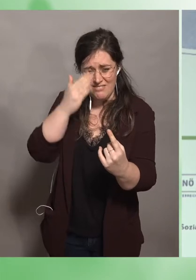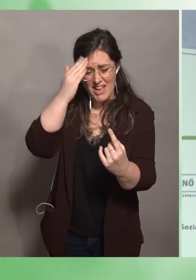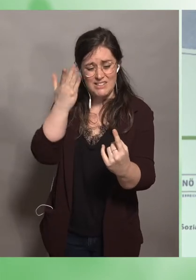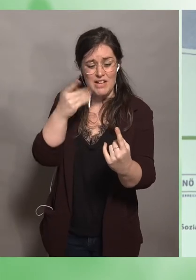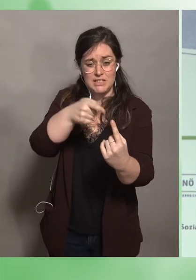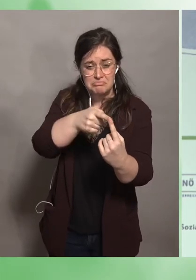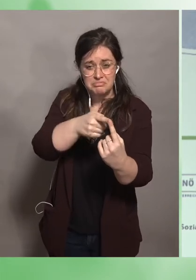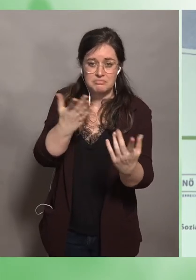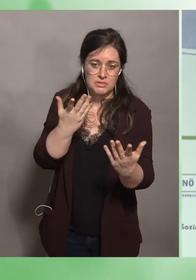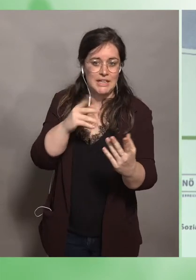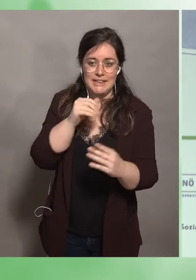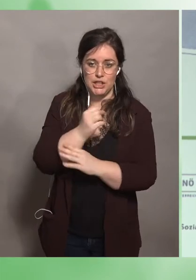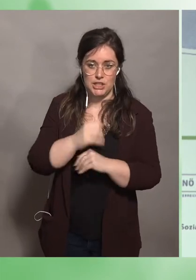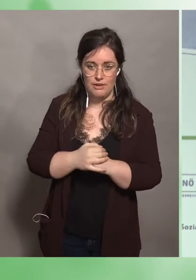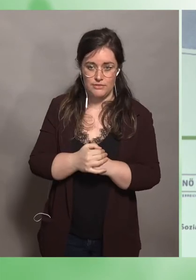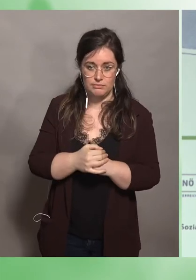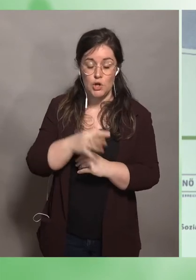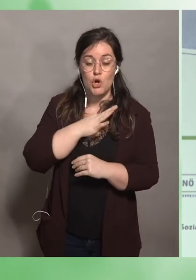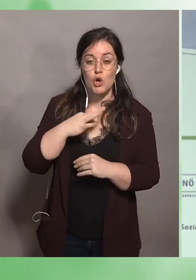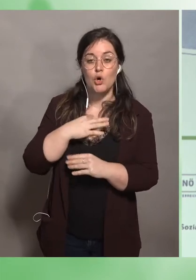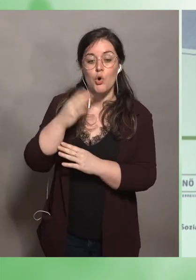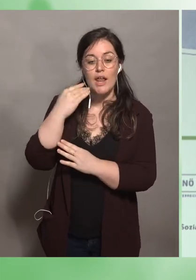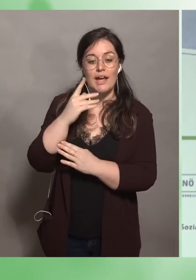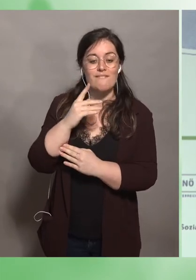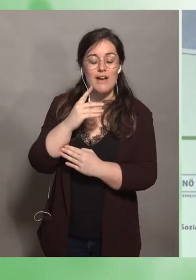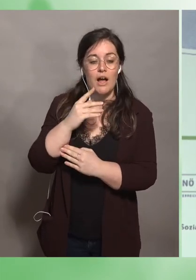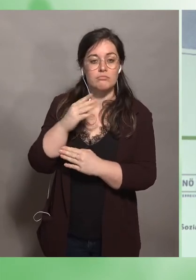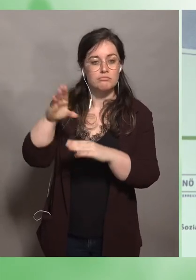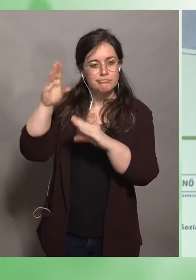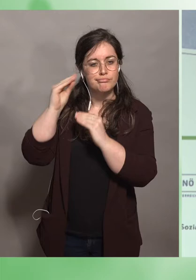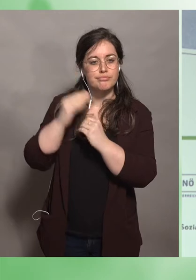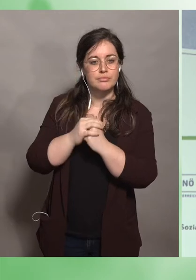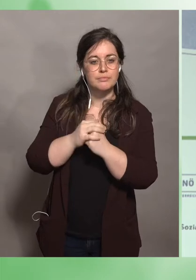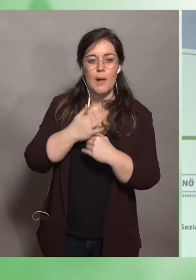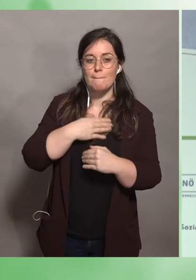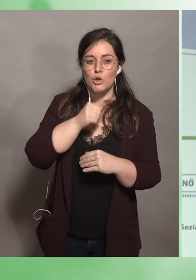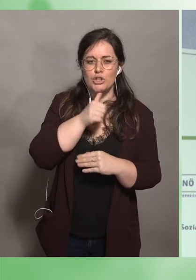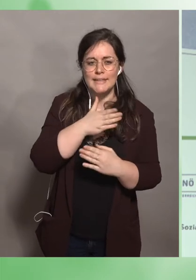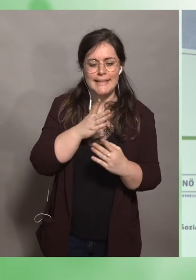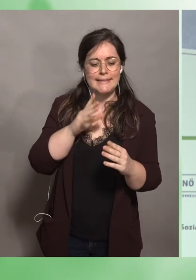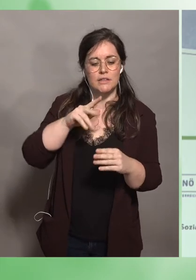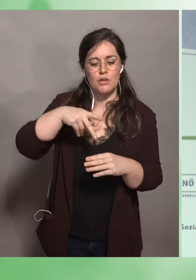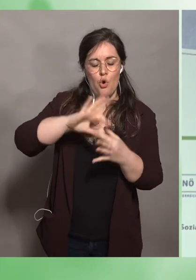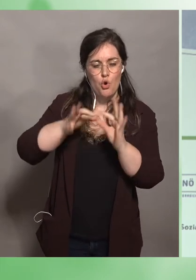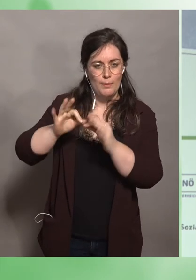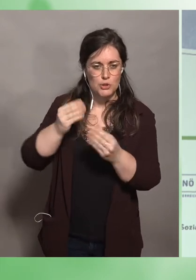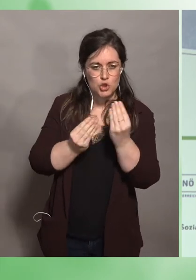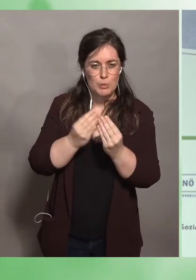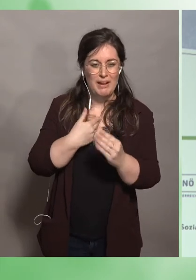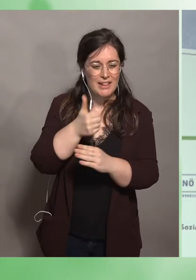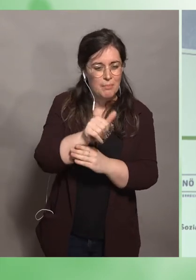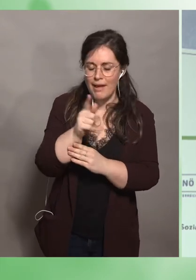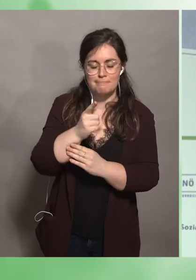Schwimmerkarriere ist bei mir der Traum aufgekommen, ich möchte bei den Paralympics nicht nur dabei sein, sondern ich möchte eine Medaille gewinnen. Ich war 2008 in